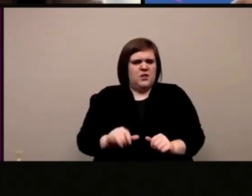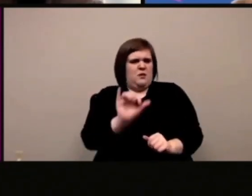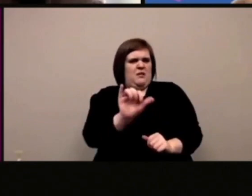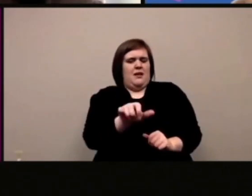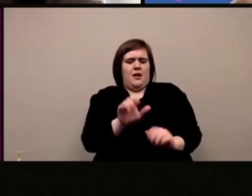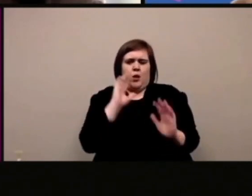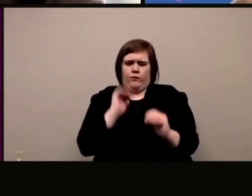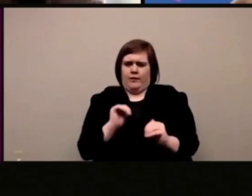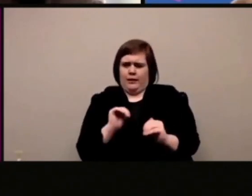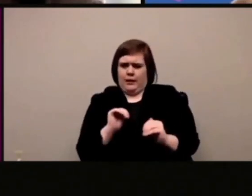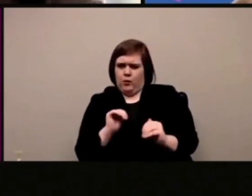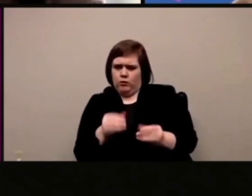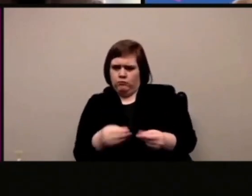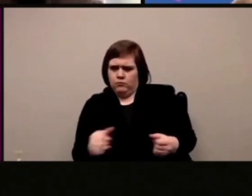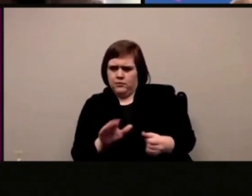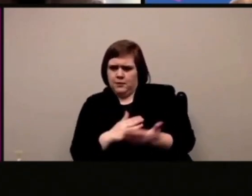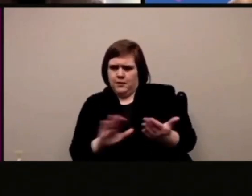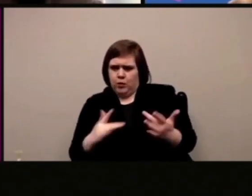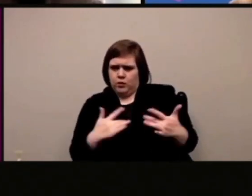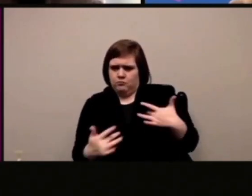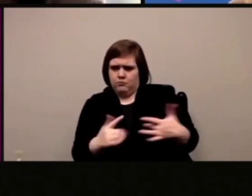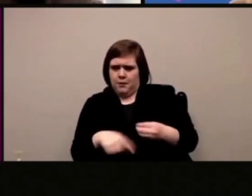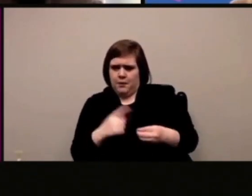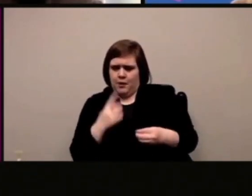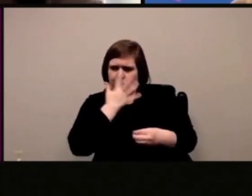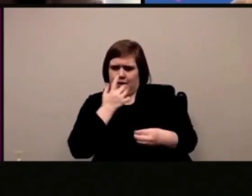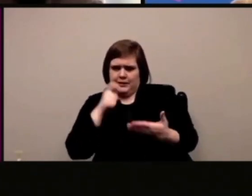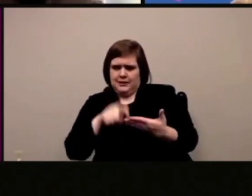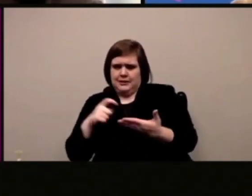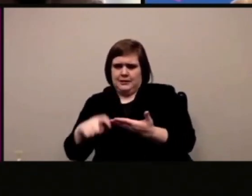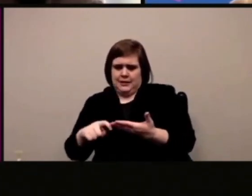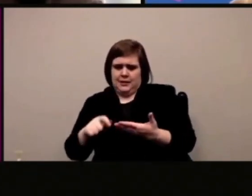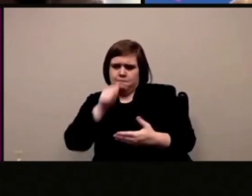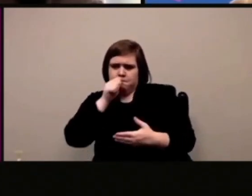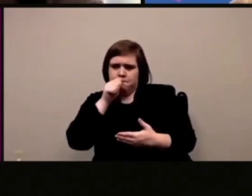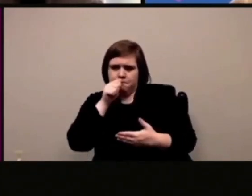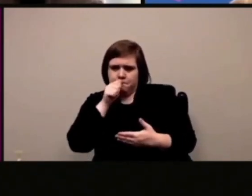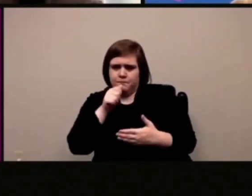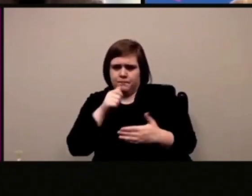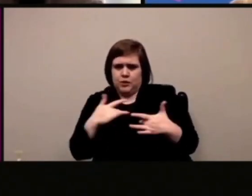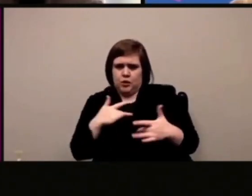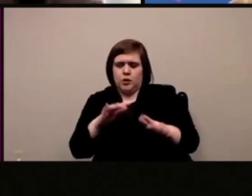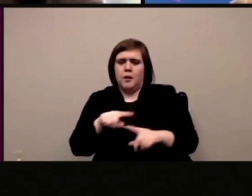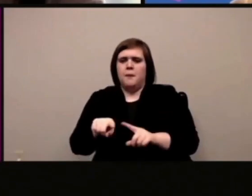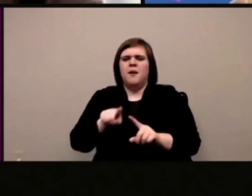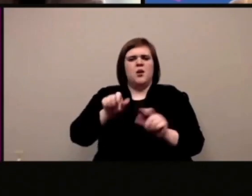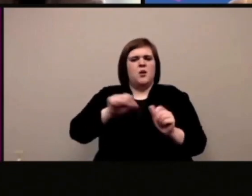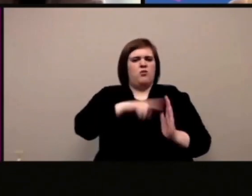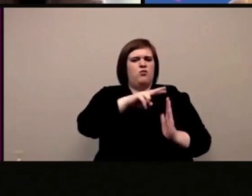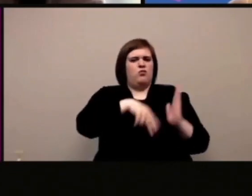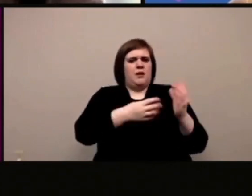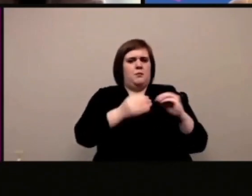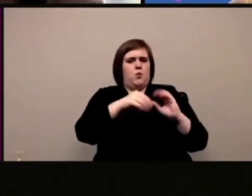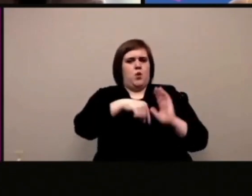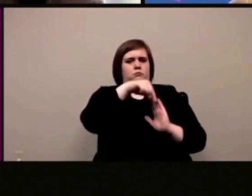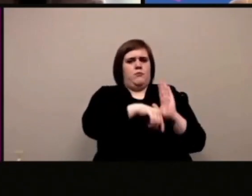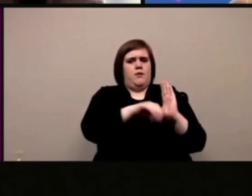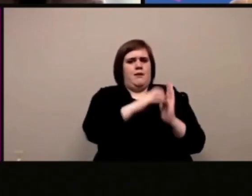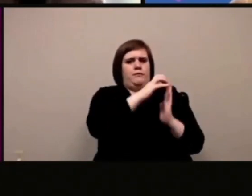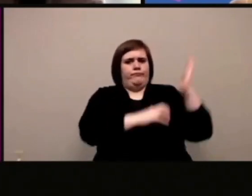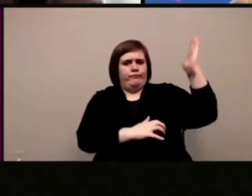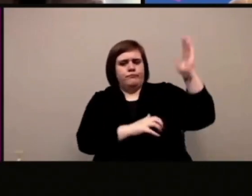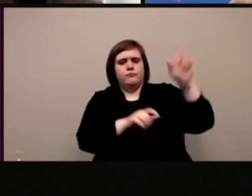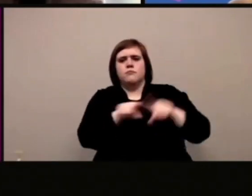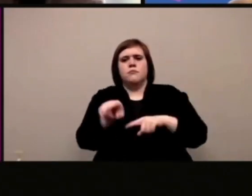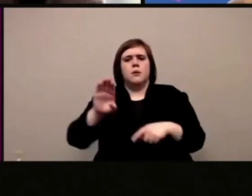の顔のイメージはどこにも送信されませんしどこにも保存されないんですよねな